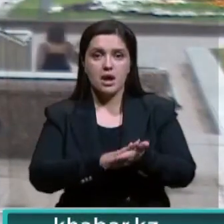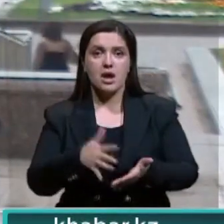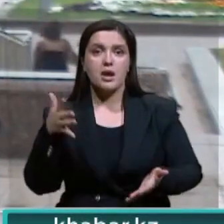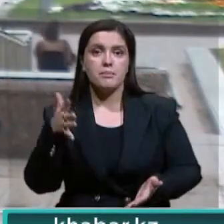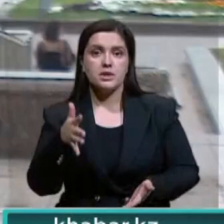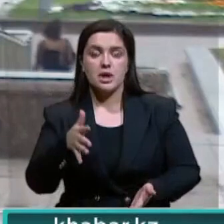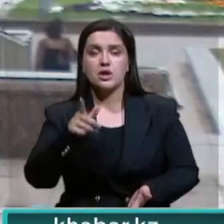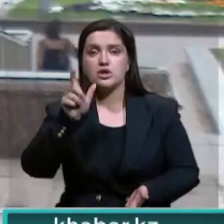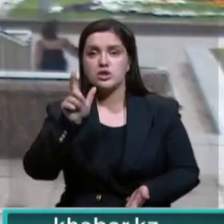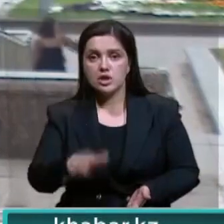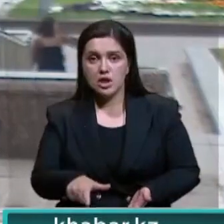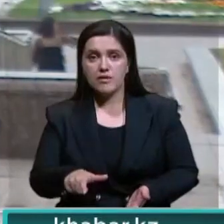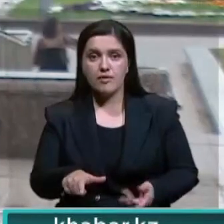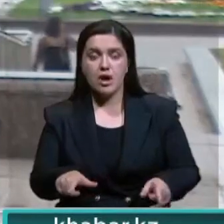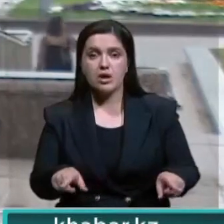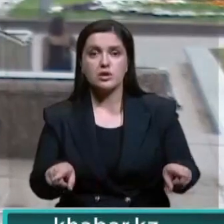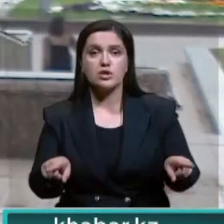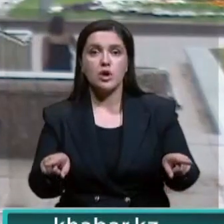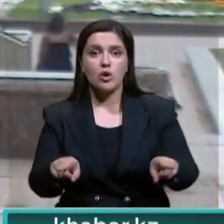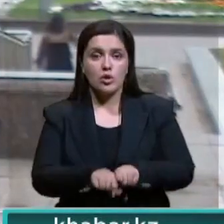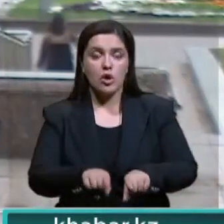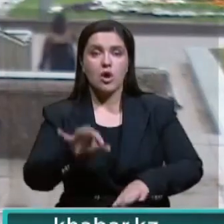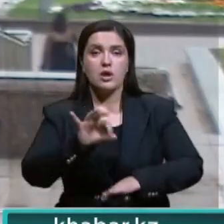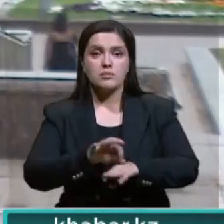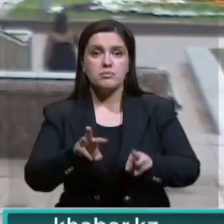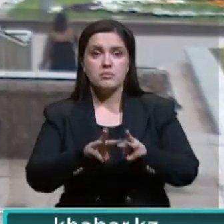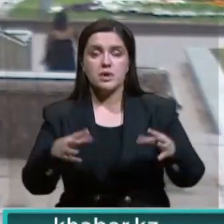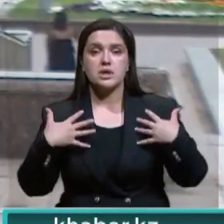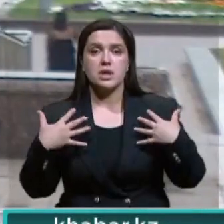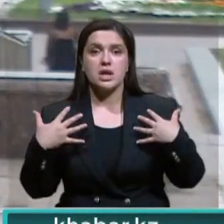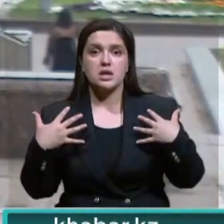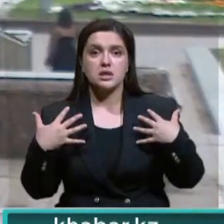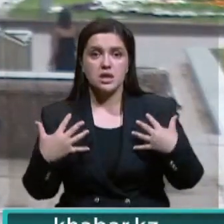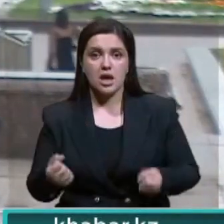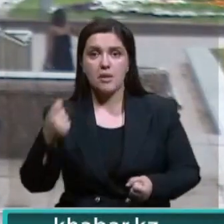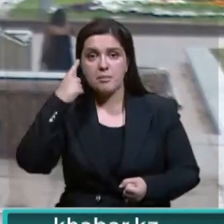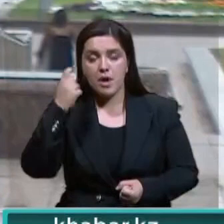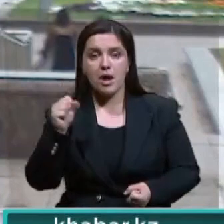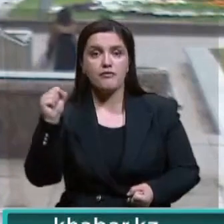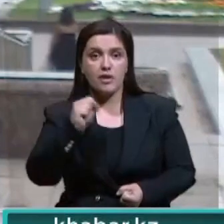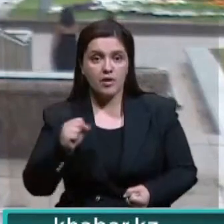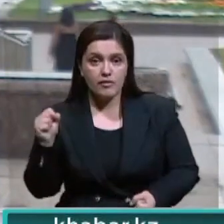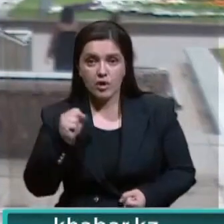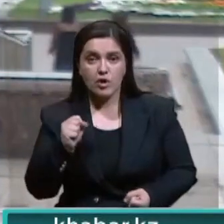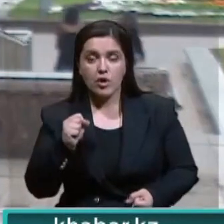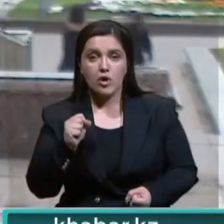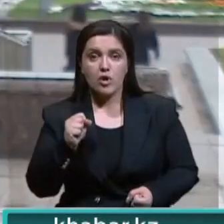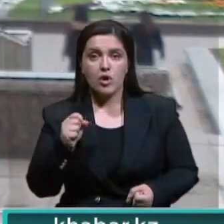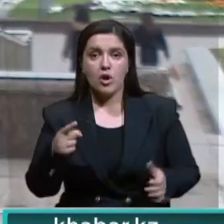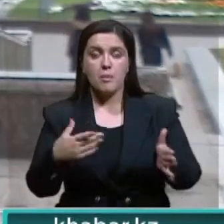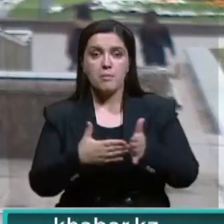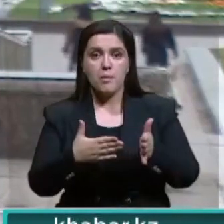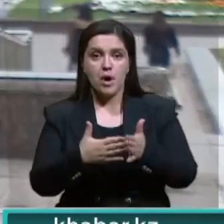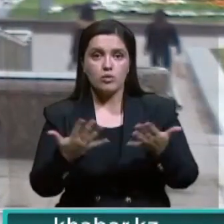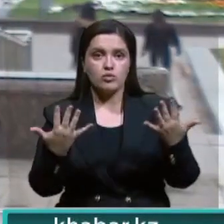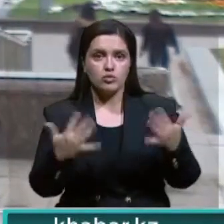5000 человек. Такой сценарий заболеваемости в Минздраве прогнозировали в августе. Однако этот порог побит